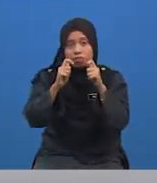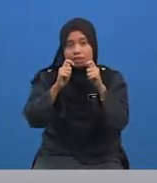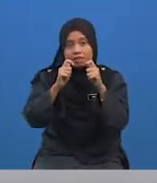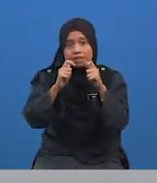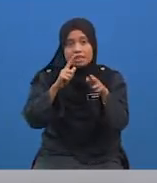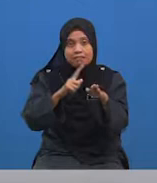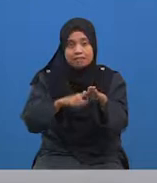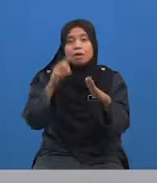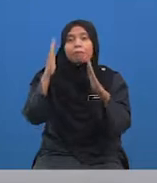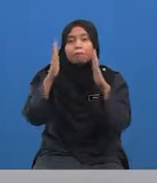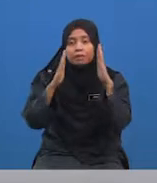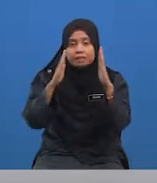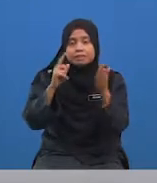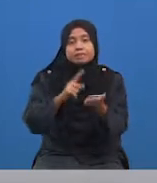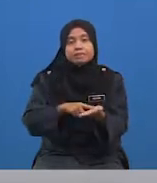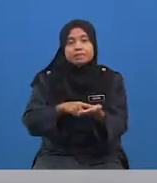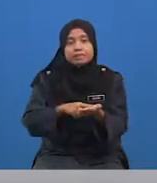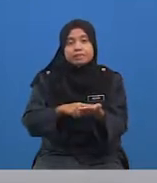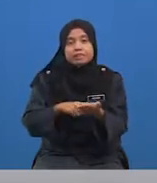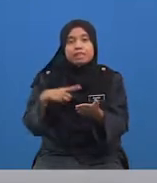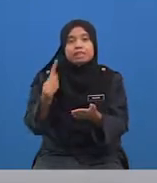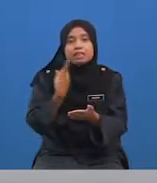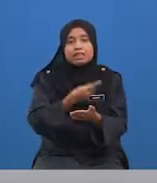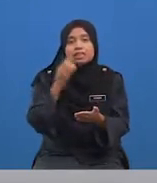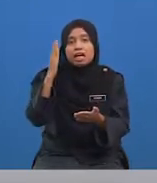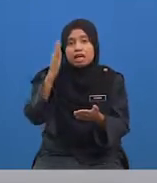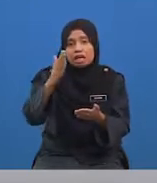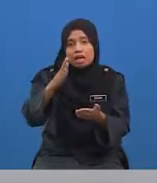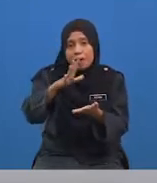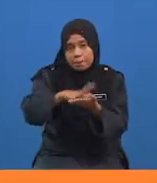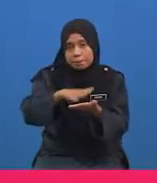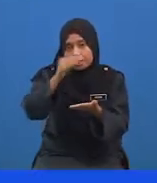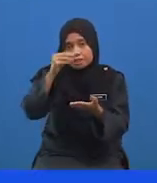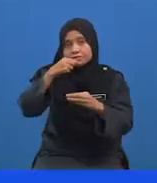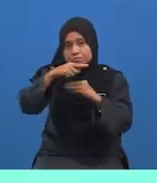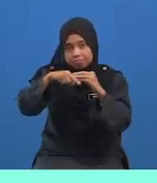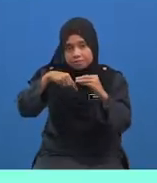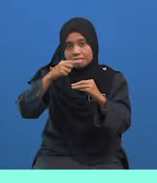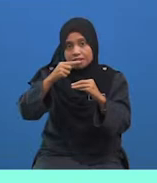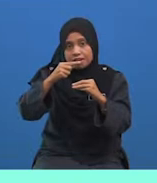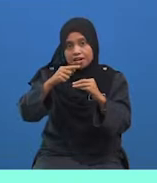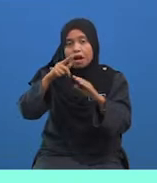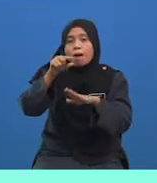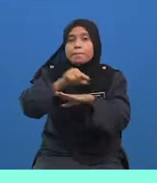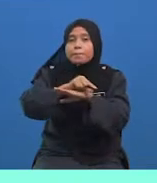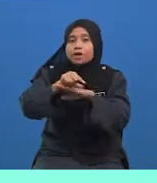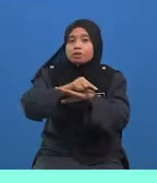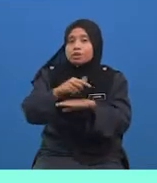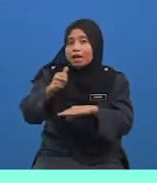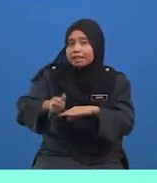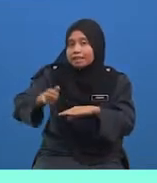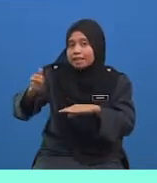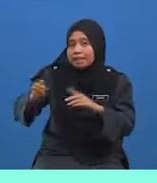di Malaysia ini, kita akan belajar tentang penggunaan